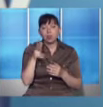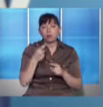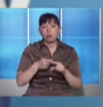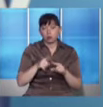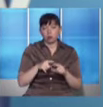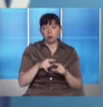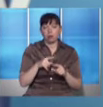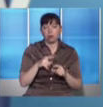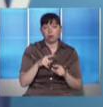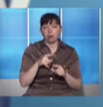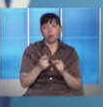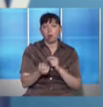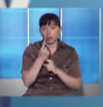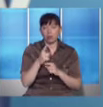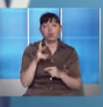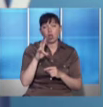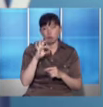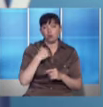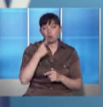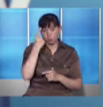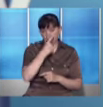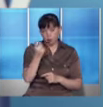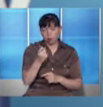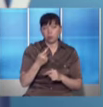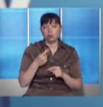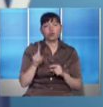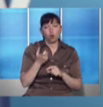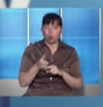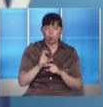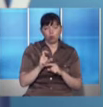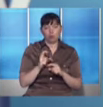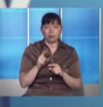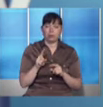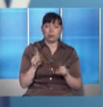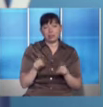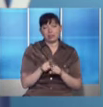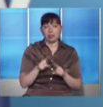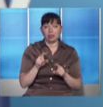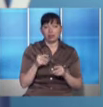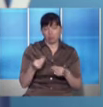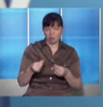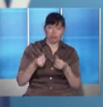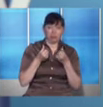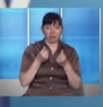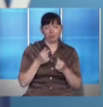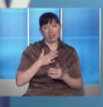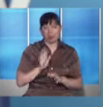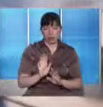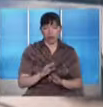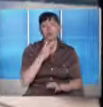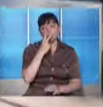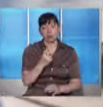public. Vă avertizez că sunt imagini sensibile care vă pot afecta emoțional. Haideți să le vedem.